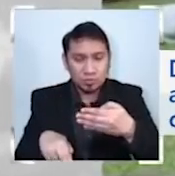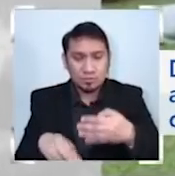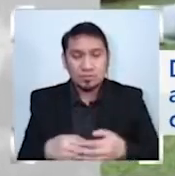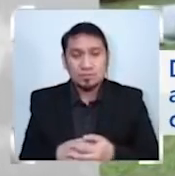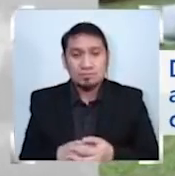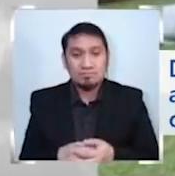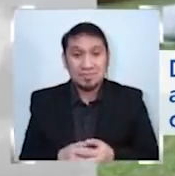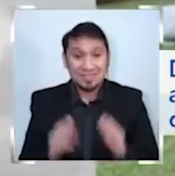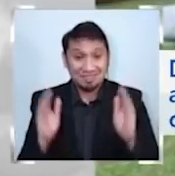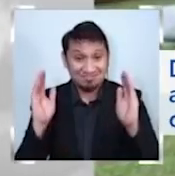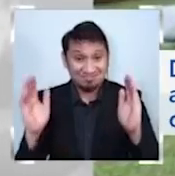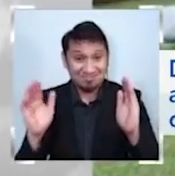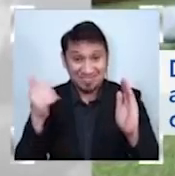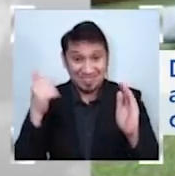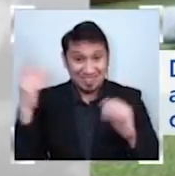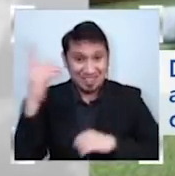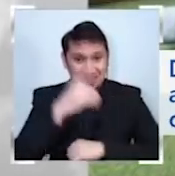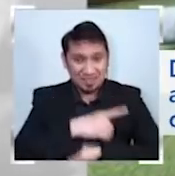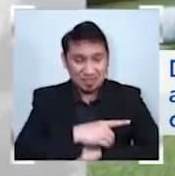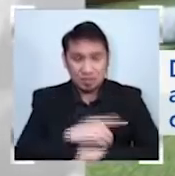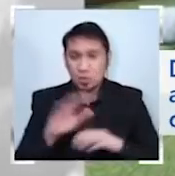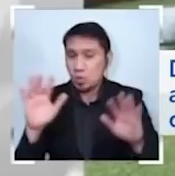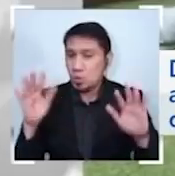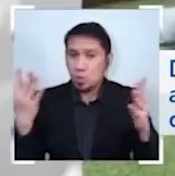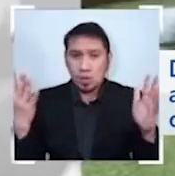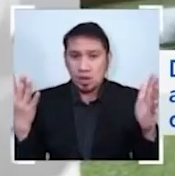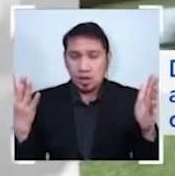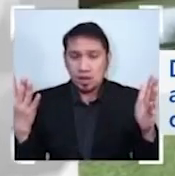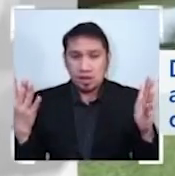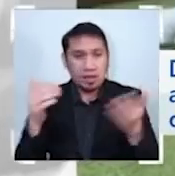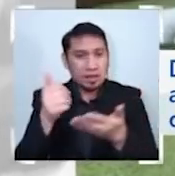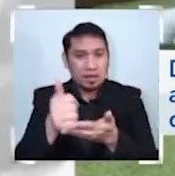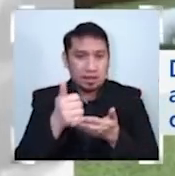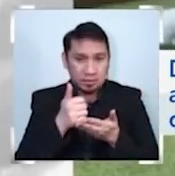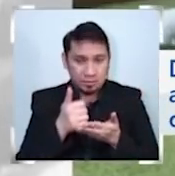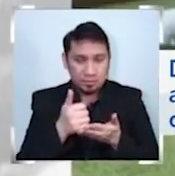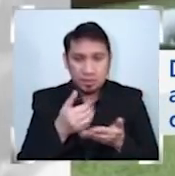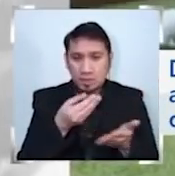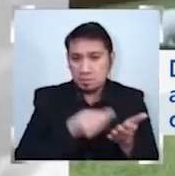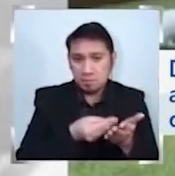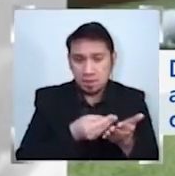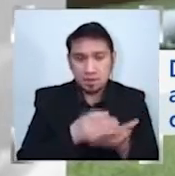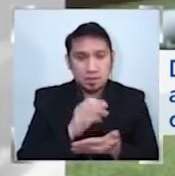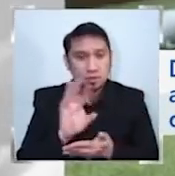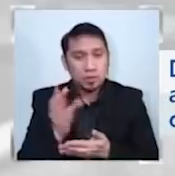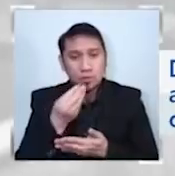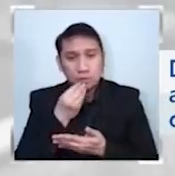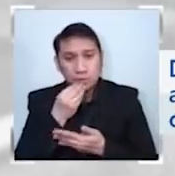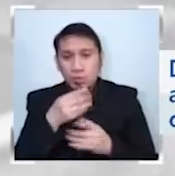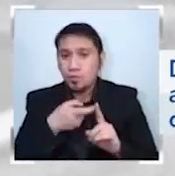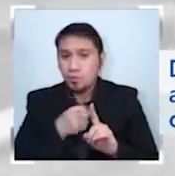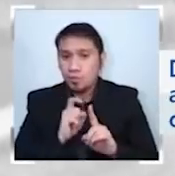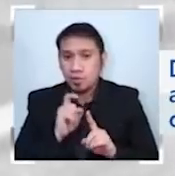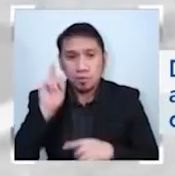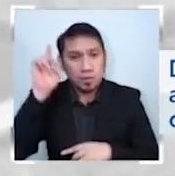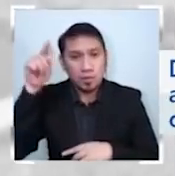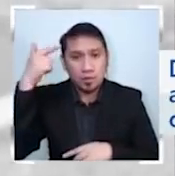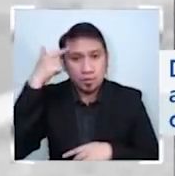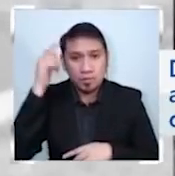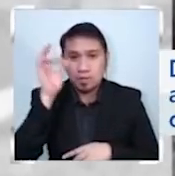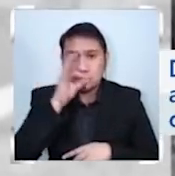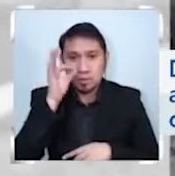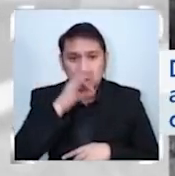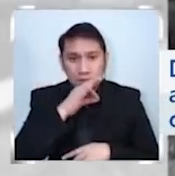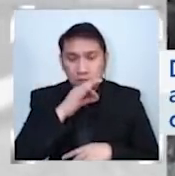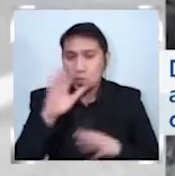iyon, hindi raw sila nakatanggap ng anumang uri ng tulong, pinansyal o pagkain mula sa ating gobyerno. Hindi rin daw siya